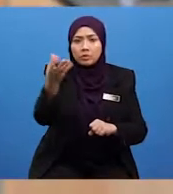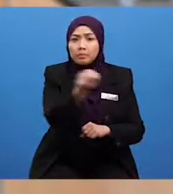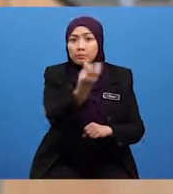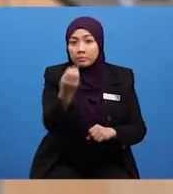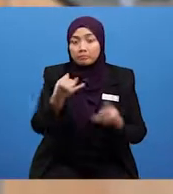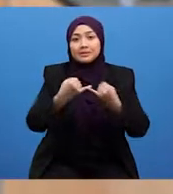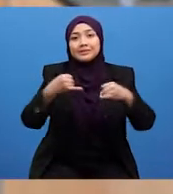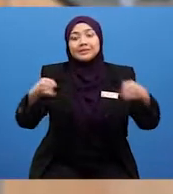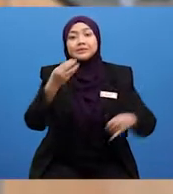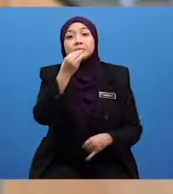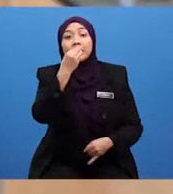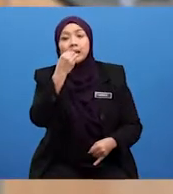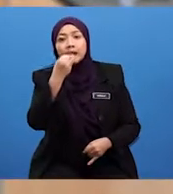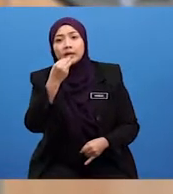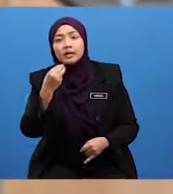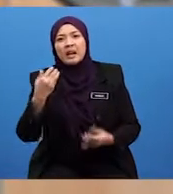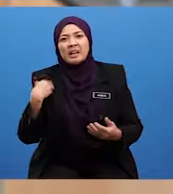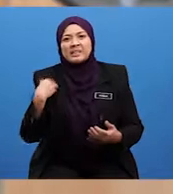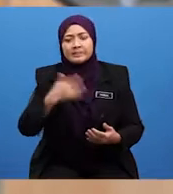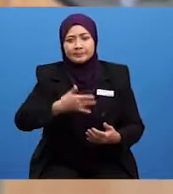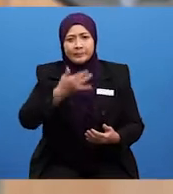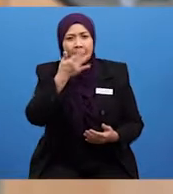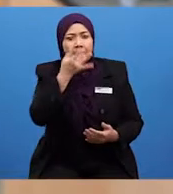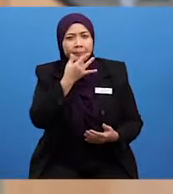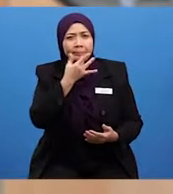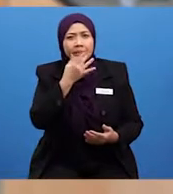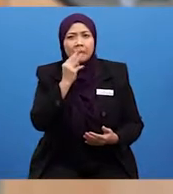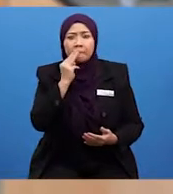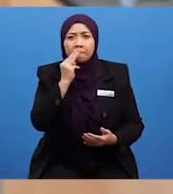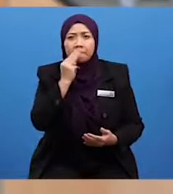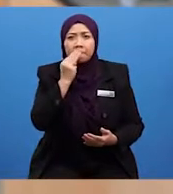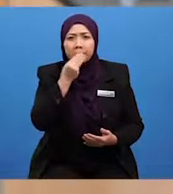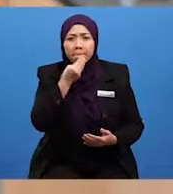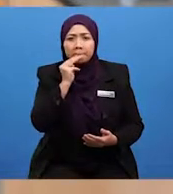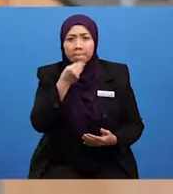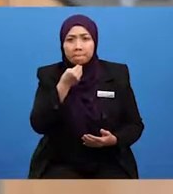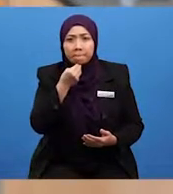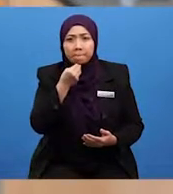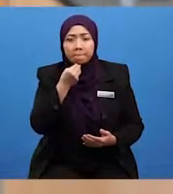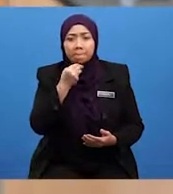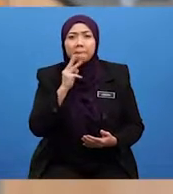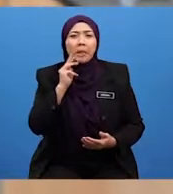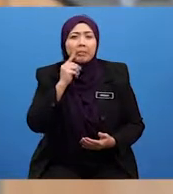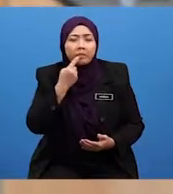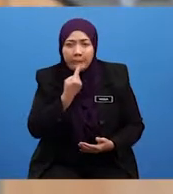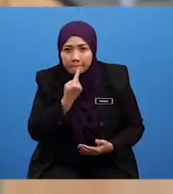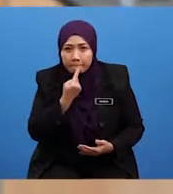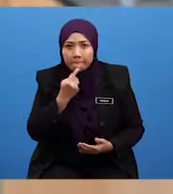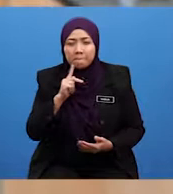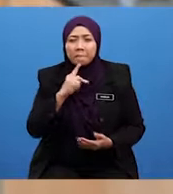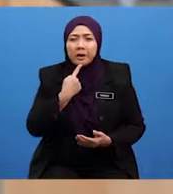makanan yang berasa masin, masam, pahit dan juga